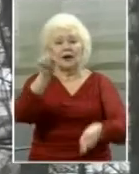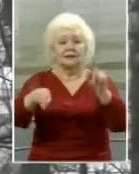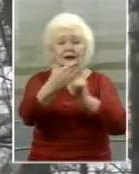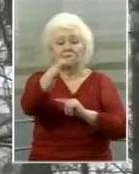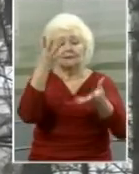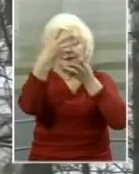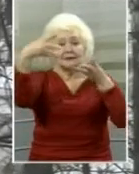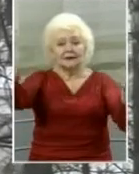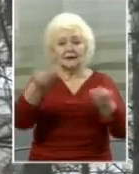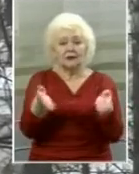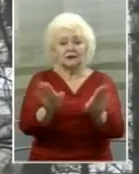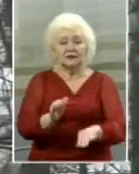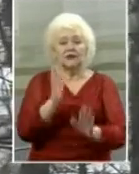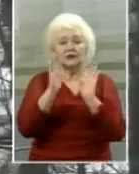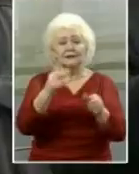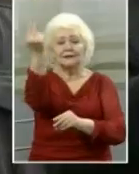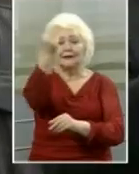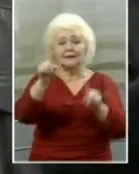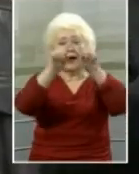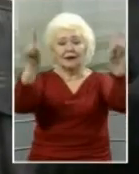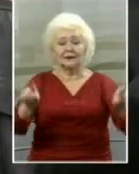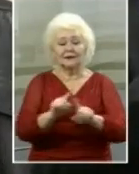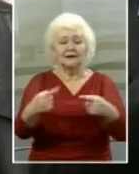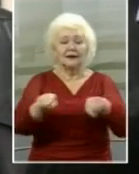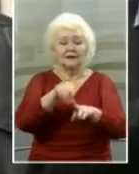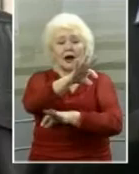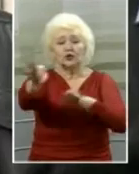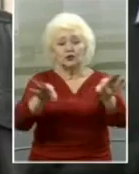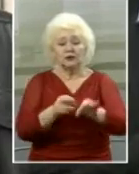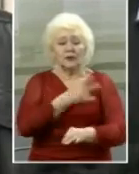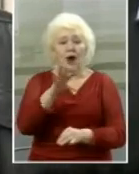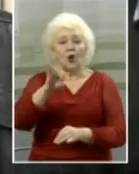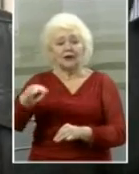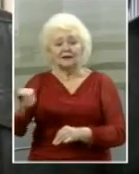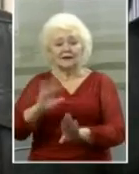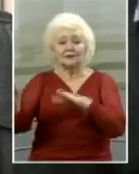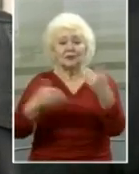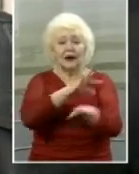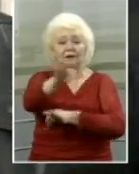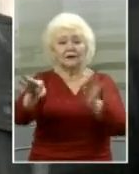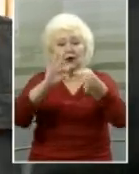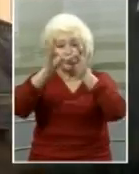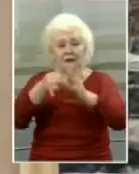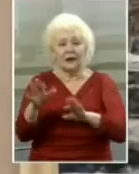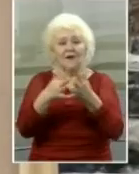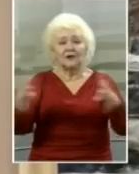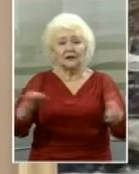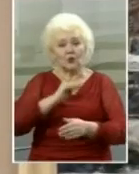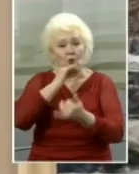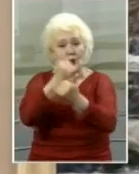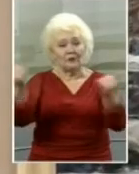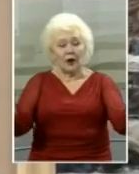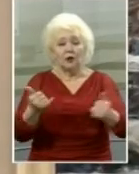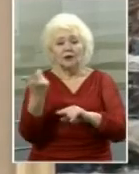них зникають, залишаючись тільки на картинах. Як зодчий, пан Олександр приділяє архітектурним деталям велику увагу.